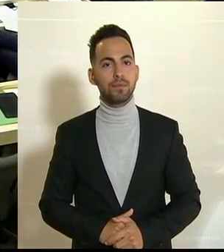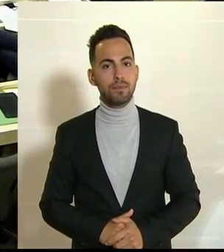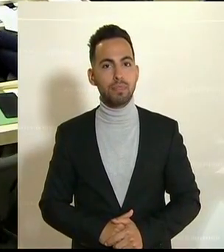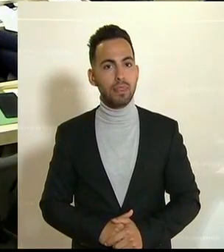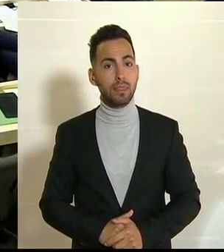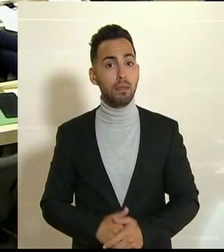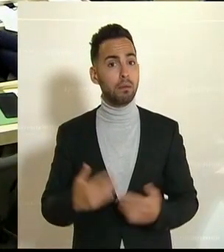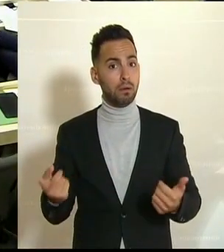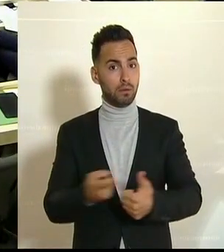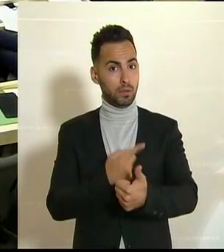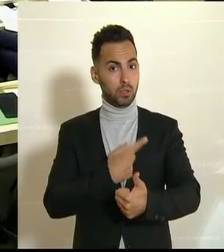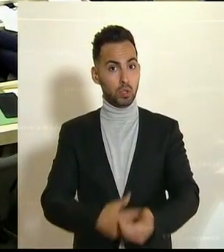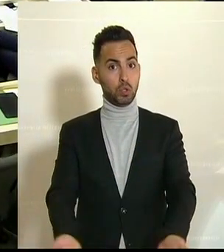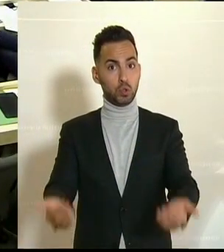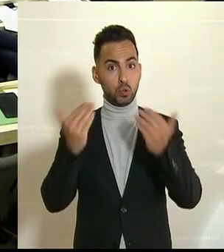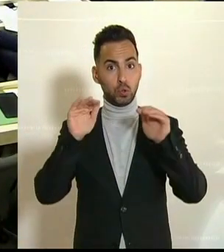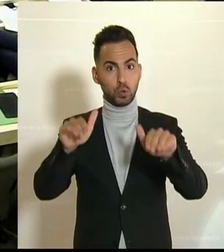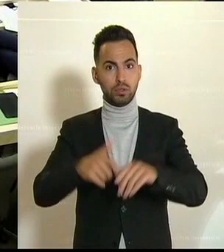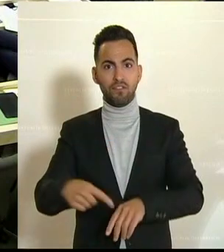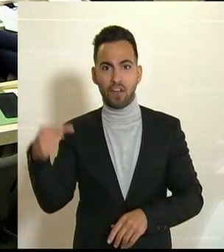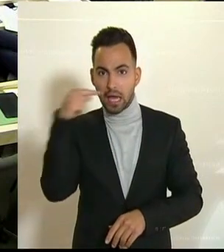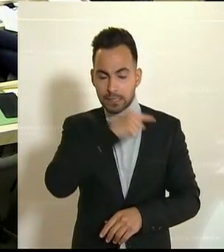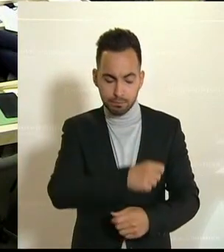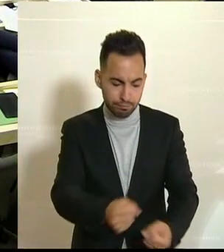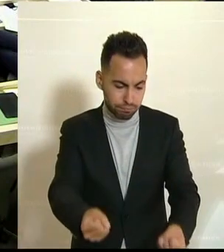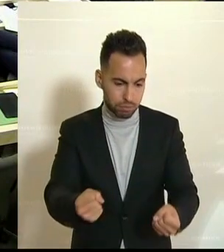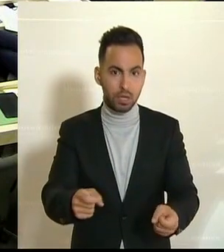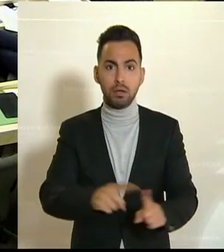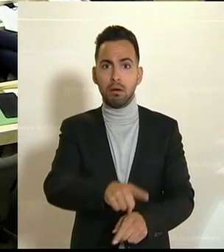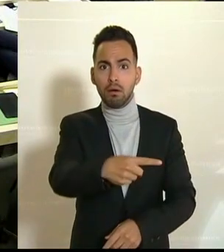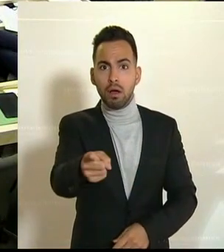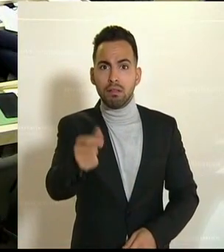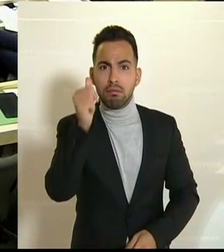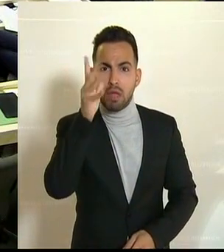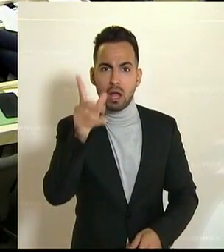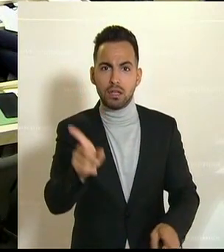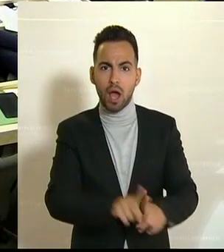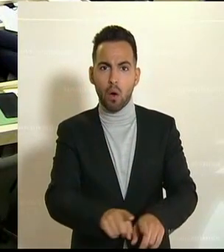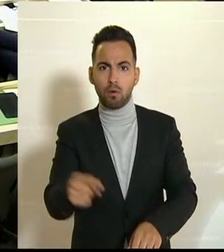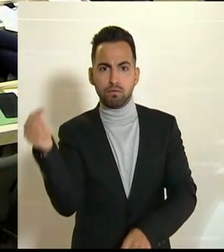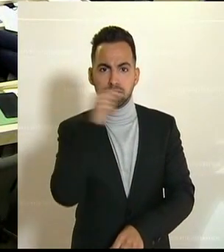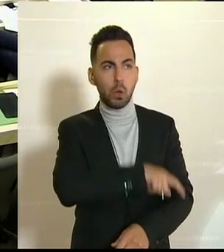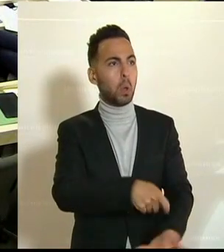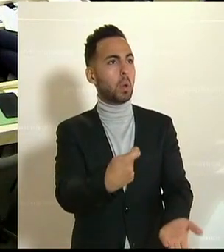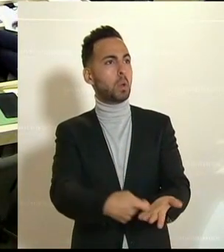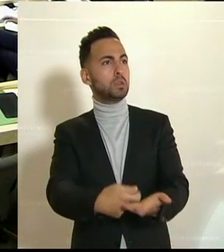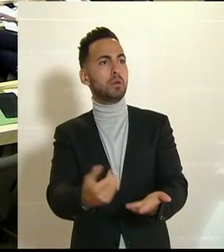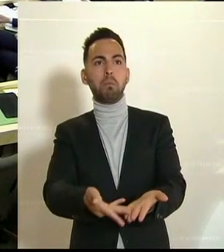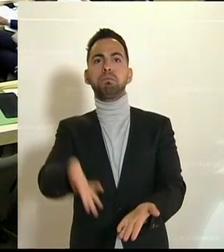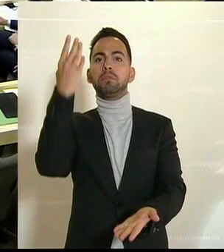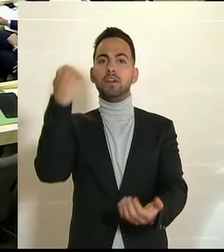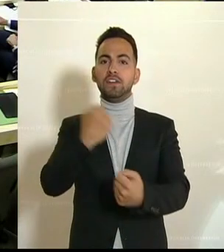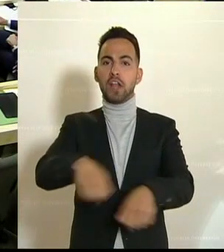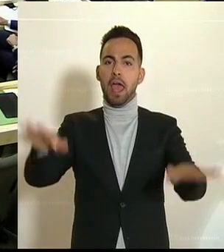Aber nicht nur, dass Sie beim Schutz versagt haben, Sie versagen auch tagtäglich bei der Hilfe, koste es, was es wolle. Diesen